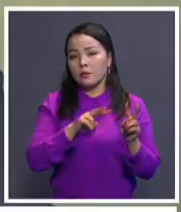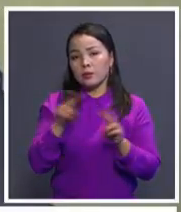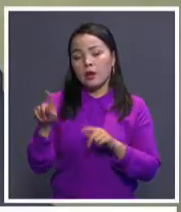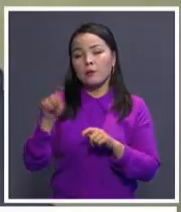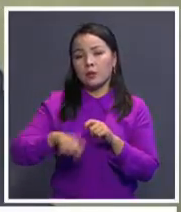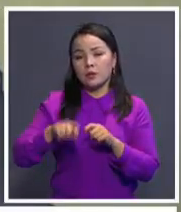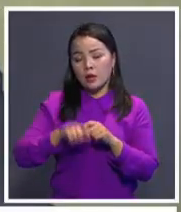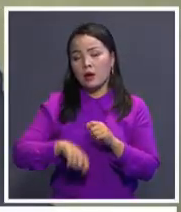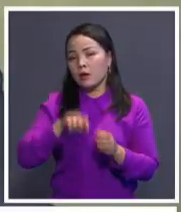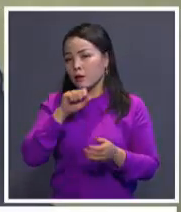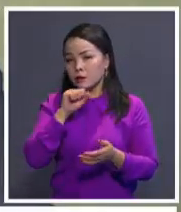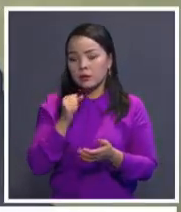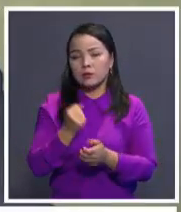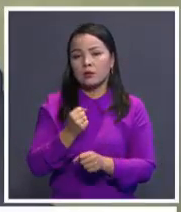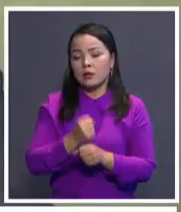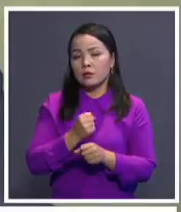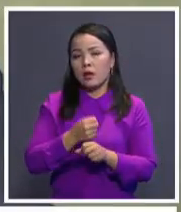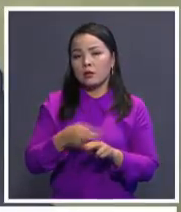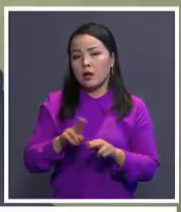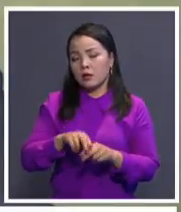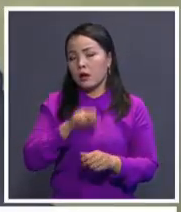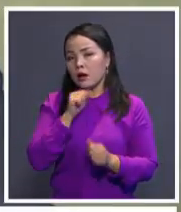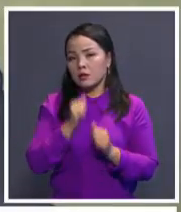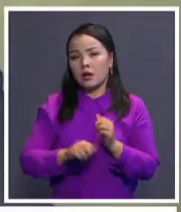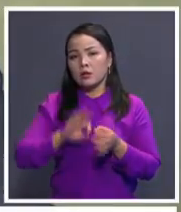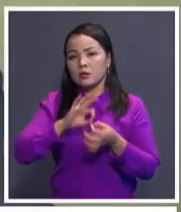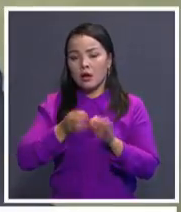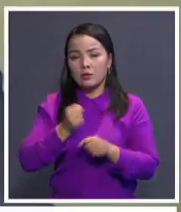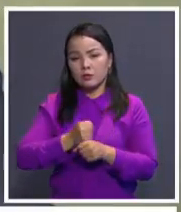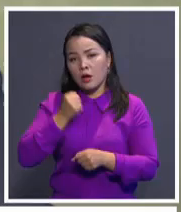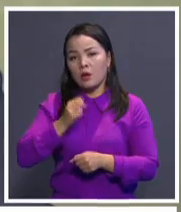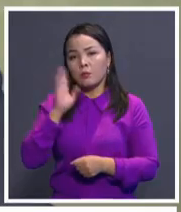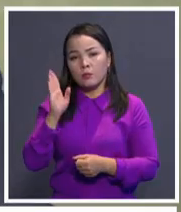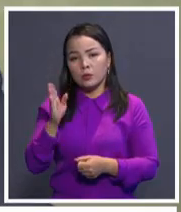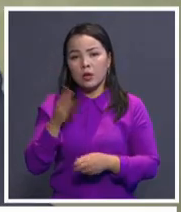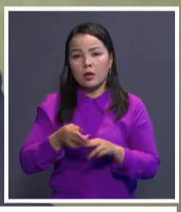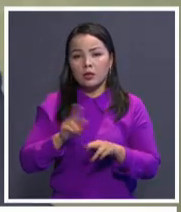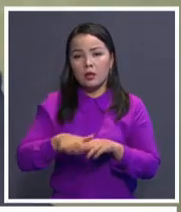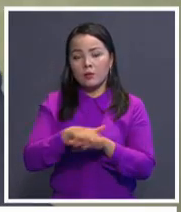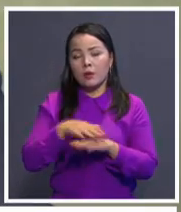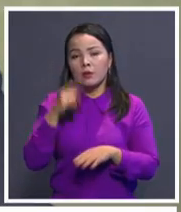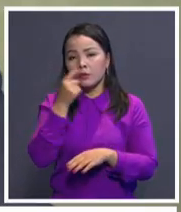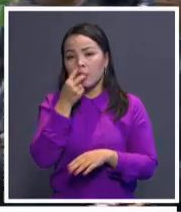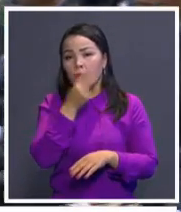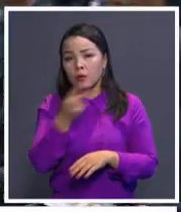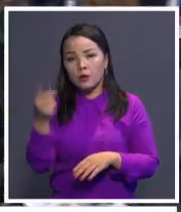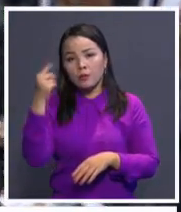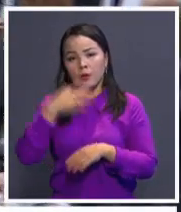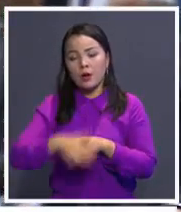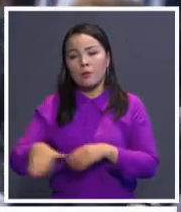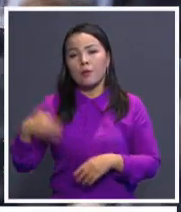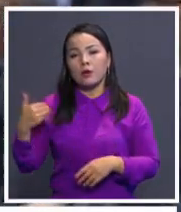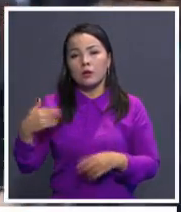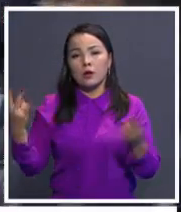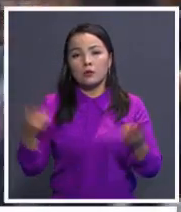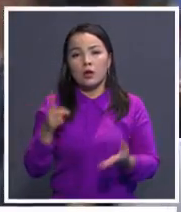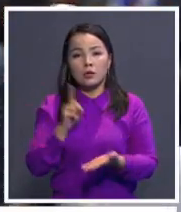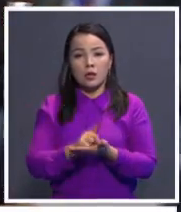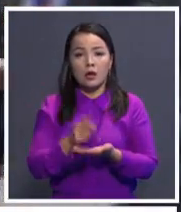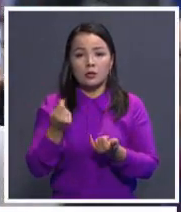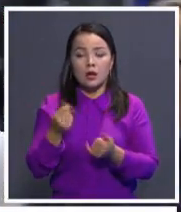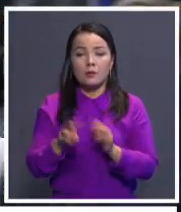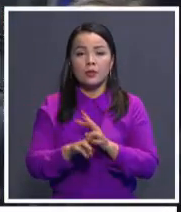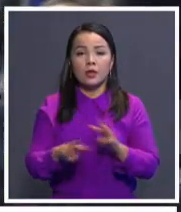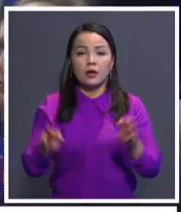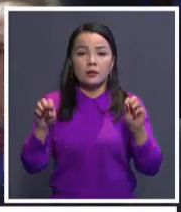қадағалап отырамыз. Себебі әрбір шаруа жаңа технологияны көзбен көріп, пайдасын түсінуі керек. Министрлік әкімдерге